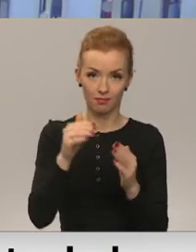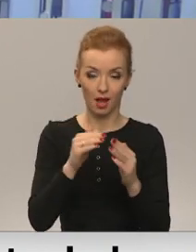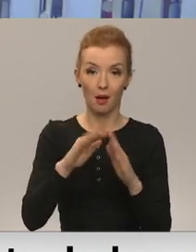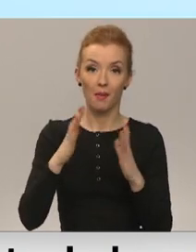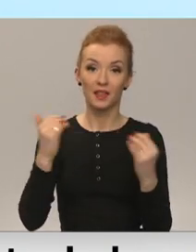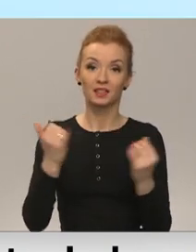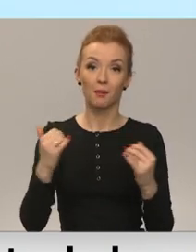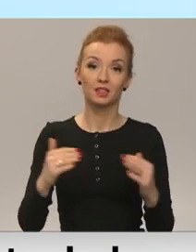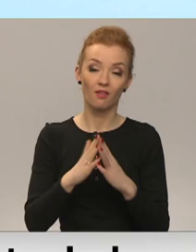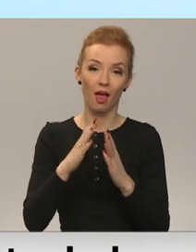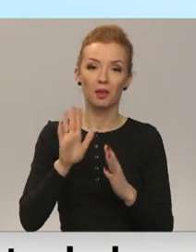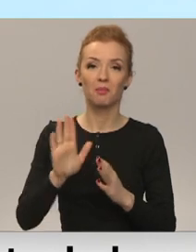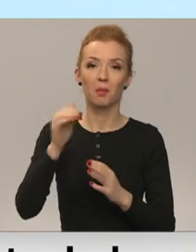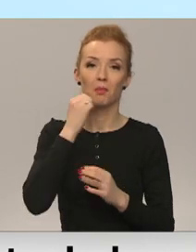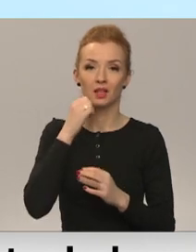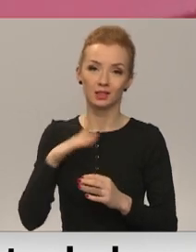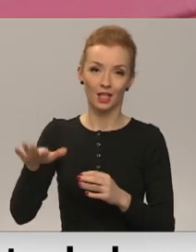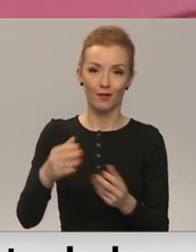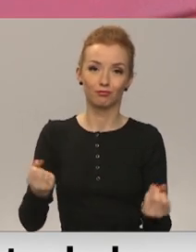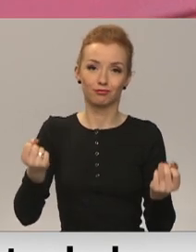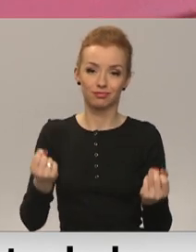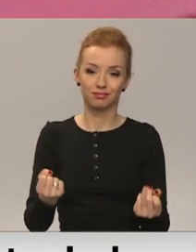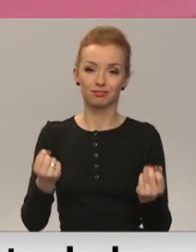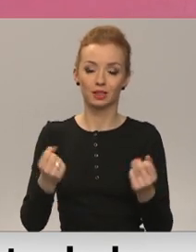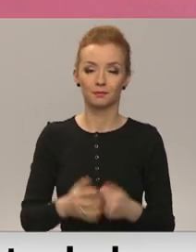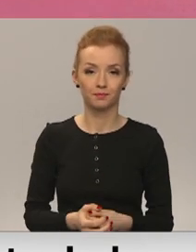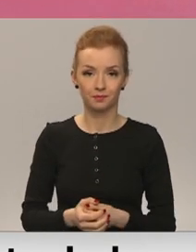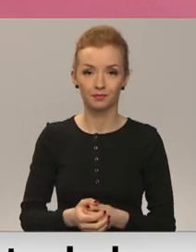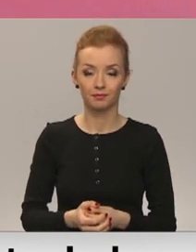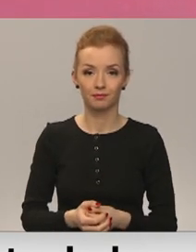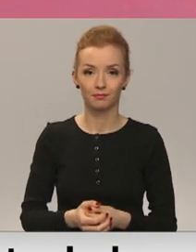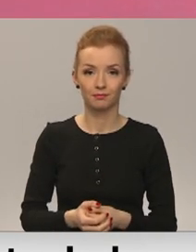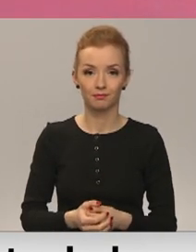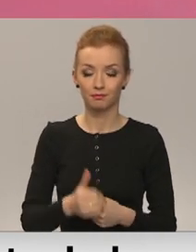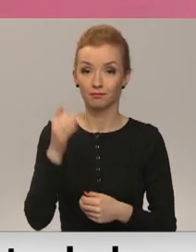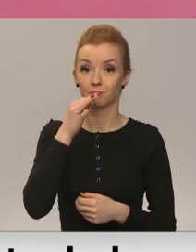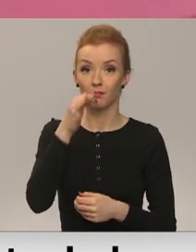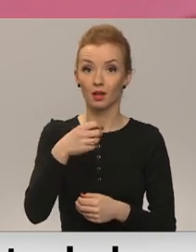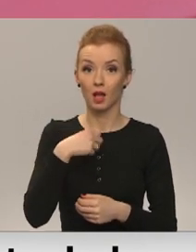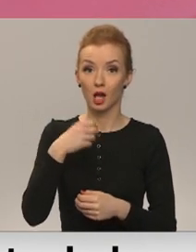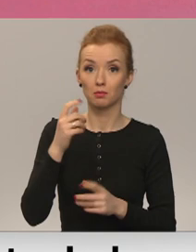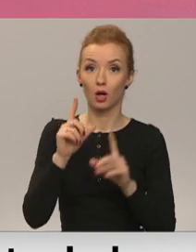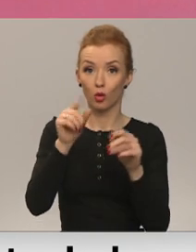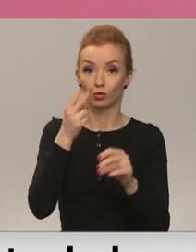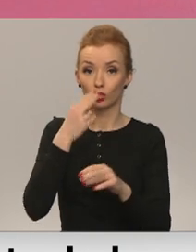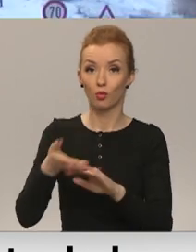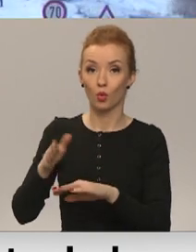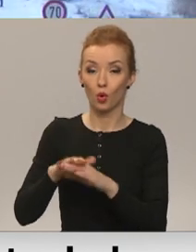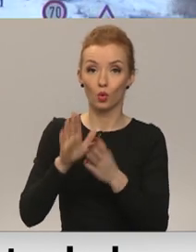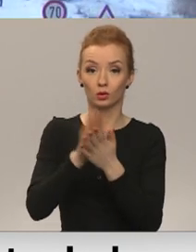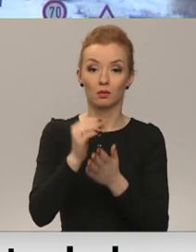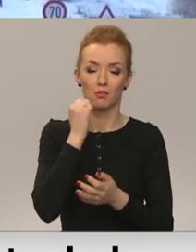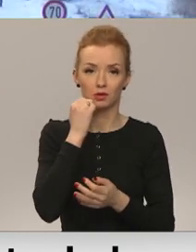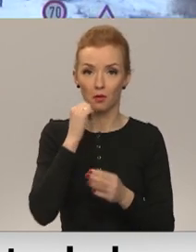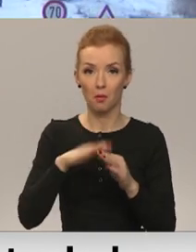pavadīšu kaut kur Maskavas apgabalā. Ja es Poļšu no Maskvu iedu. Es braucu no Polijas uz Maskavu.